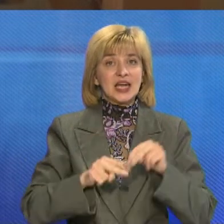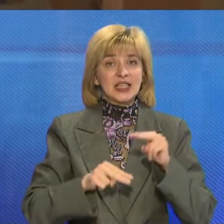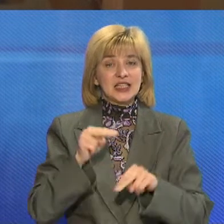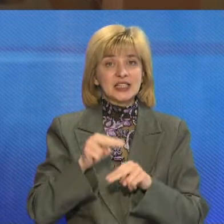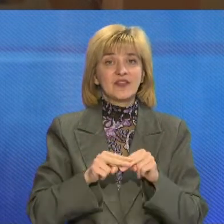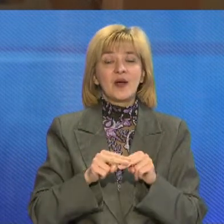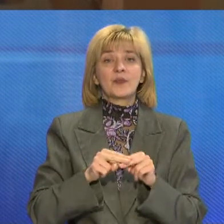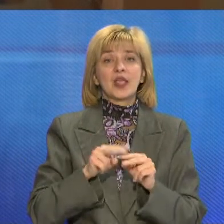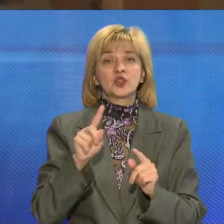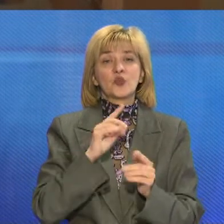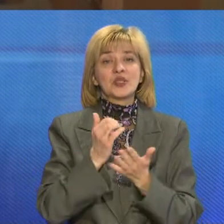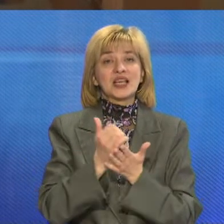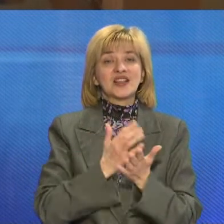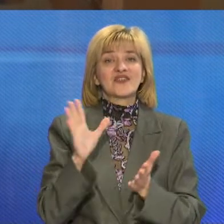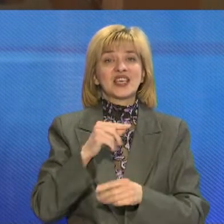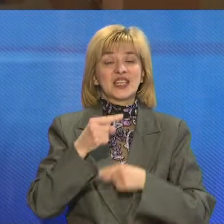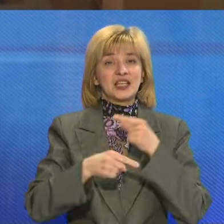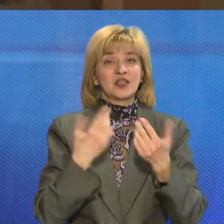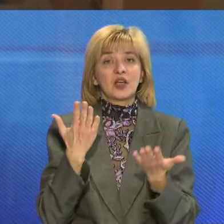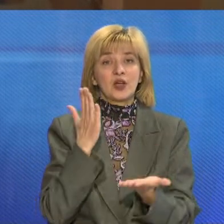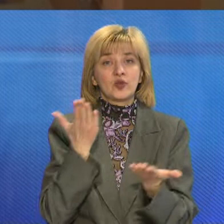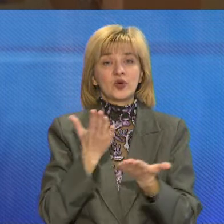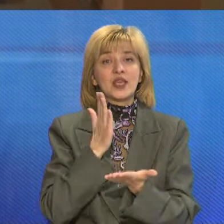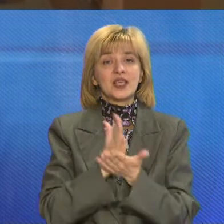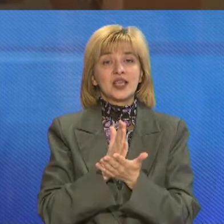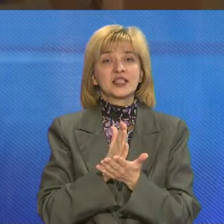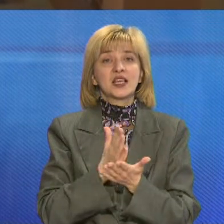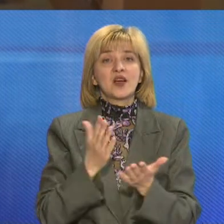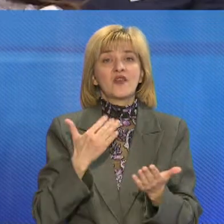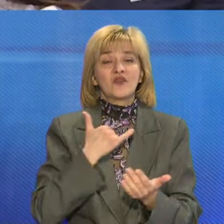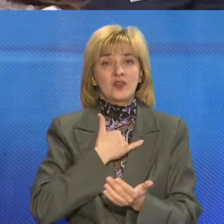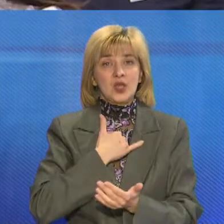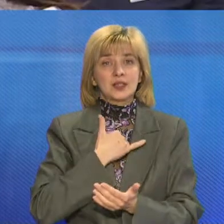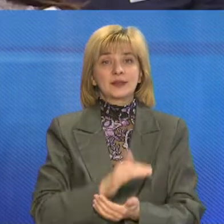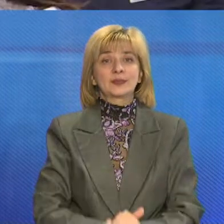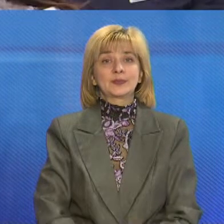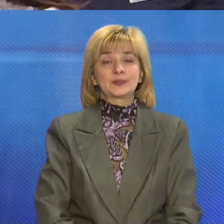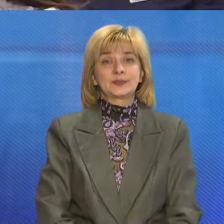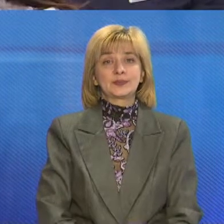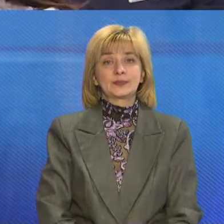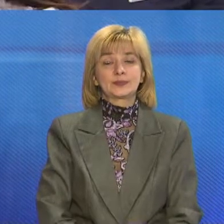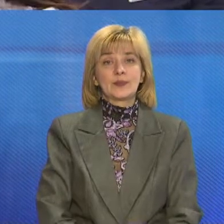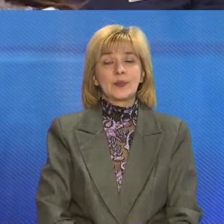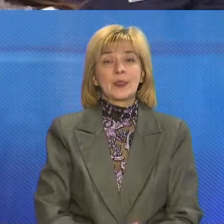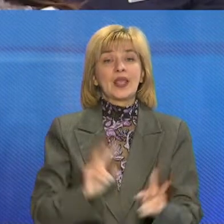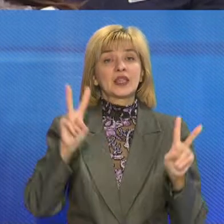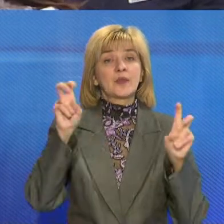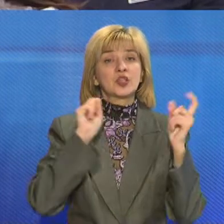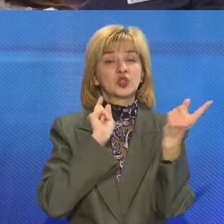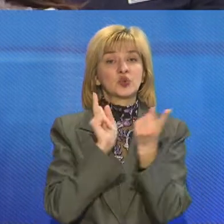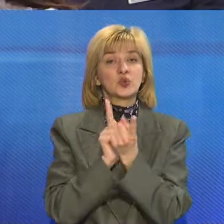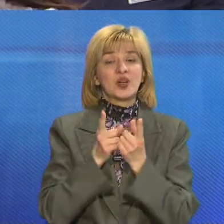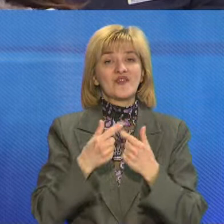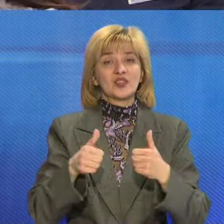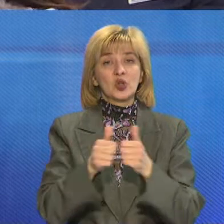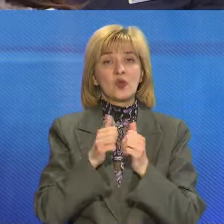те традиции, которые заложены в нашем обществе и в нашем государстве за многие годы суверенитета. Тематычная встреча в